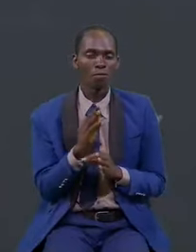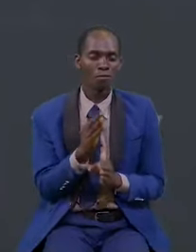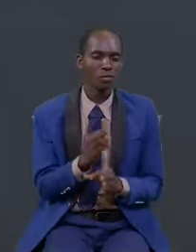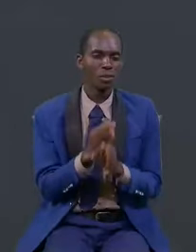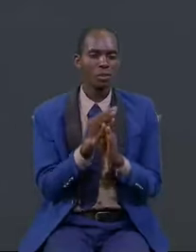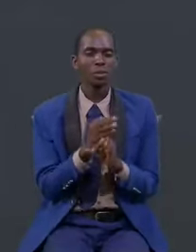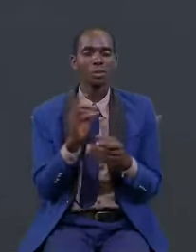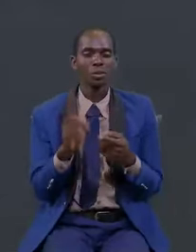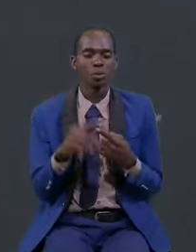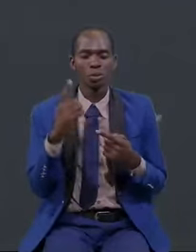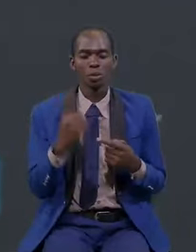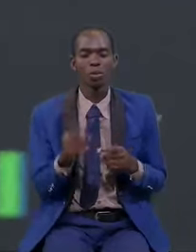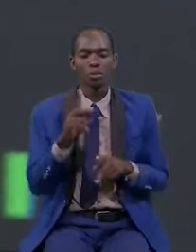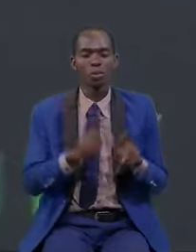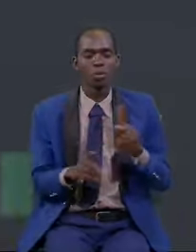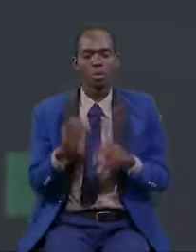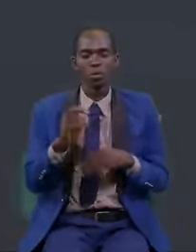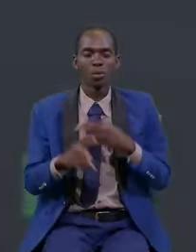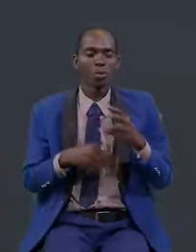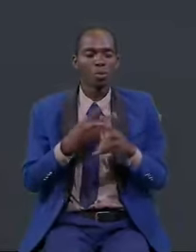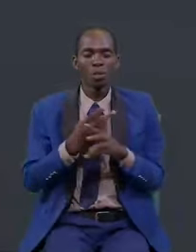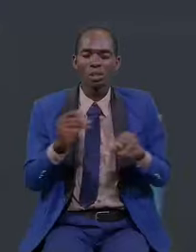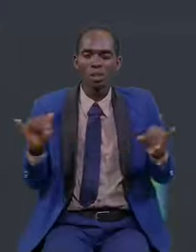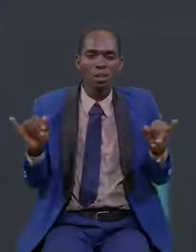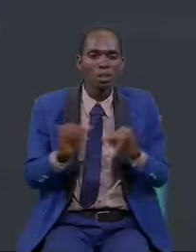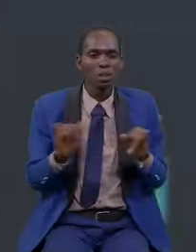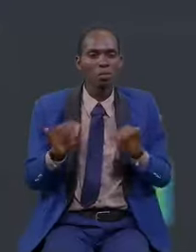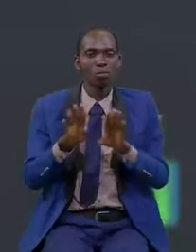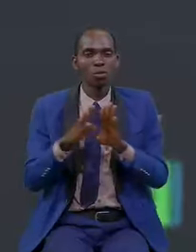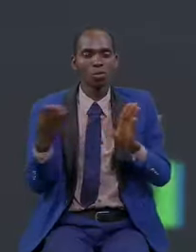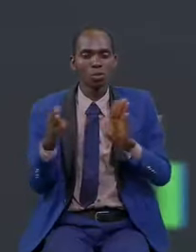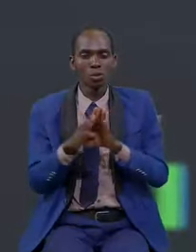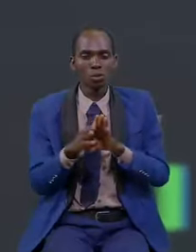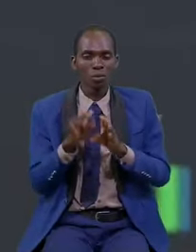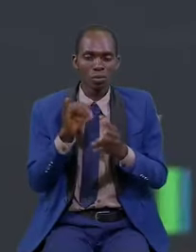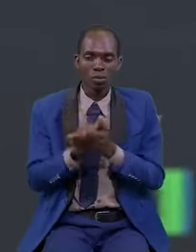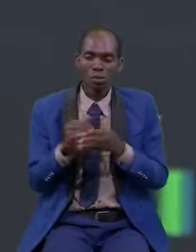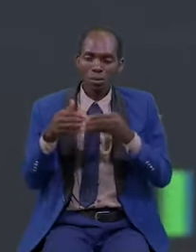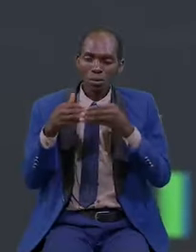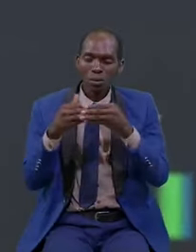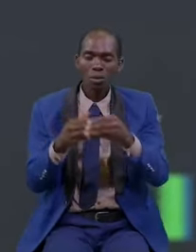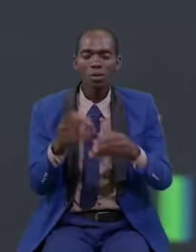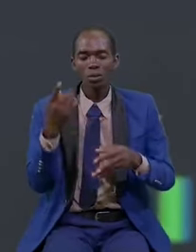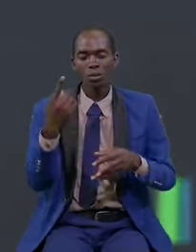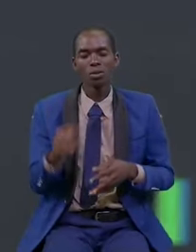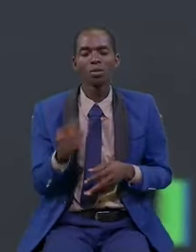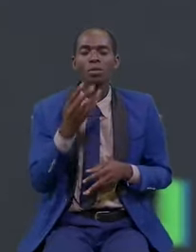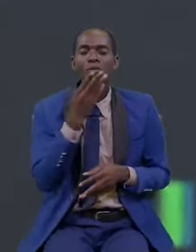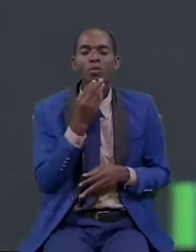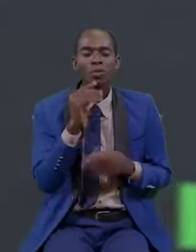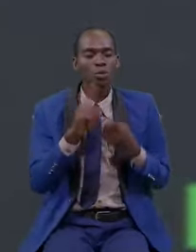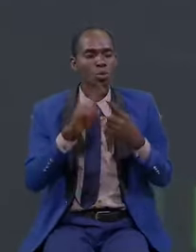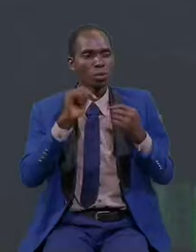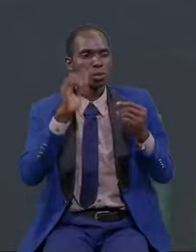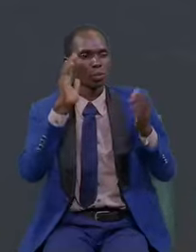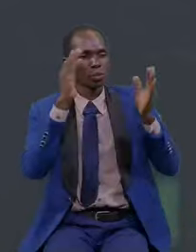foi. La même porte qui a conduit les Juifs en présence de Dieu,